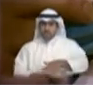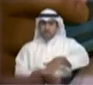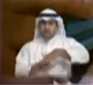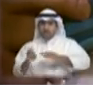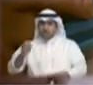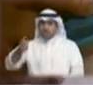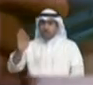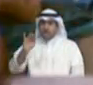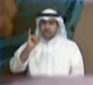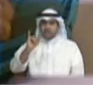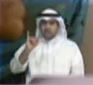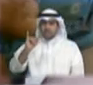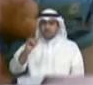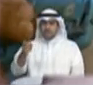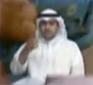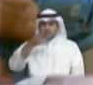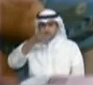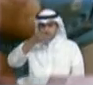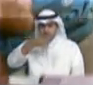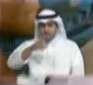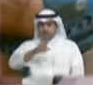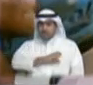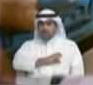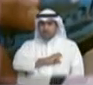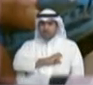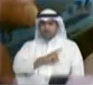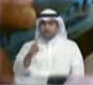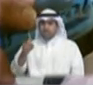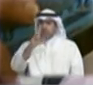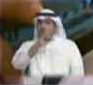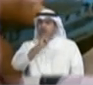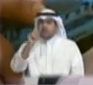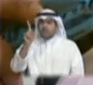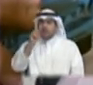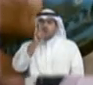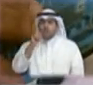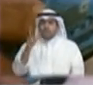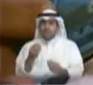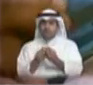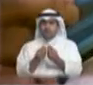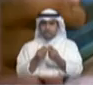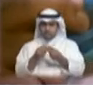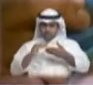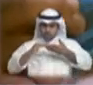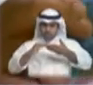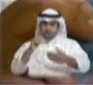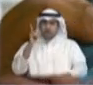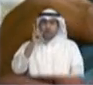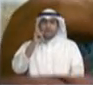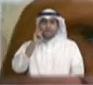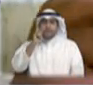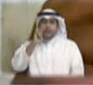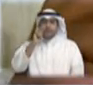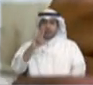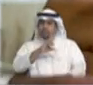وأيضا في نفس الوقت رحمه الله تجده الأب وليس فقط الرجل السياسي.